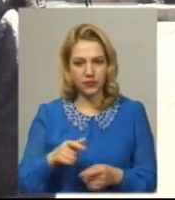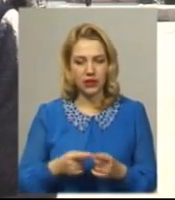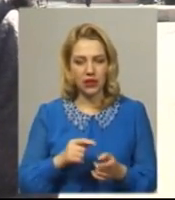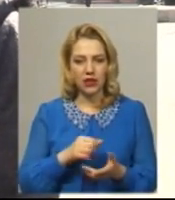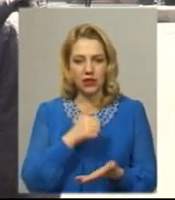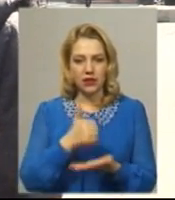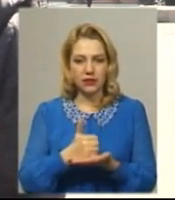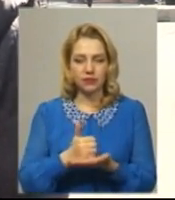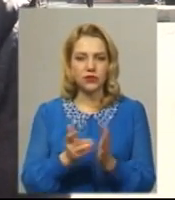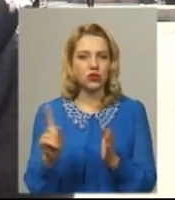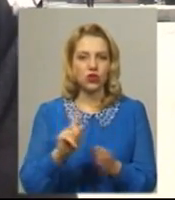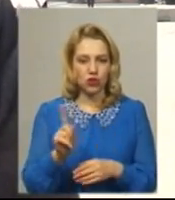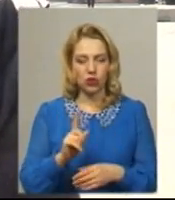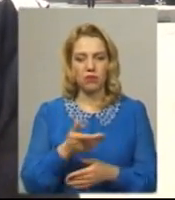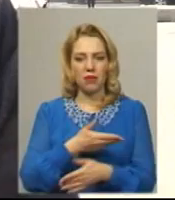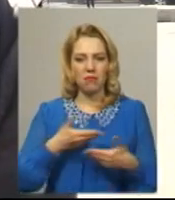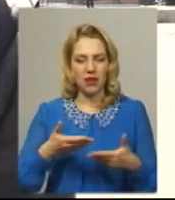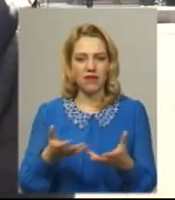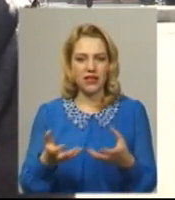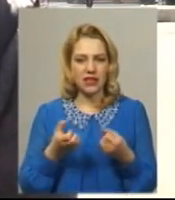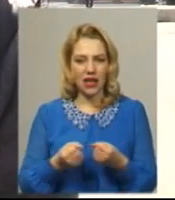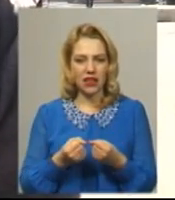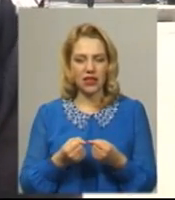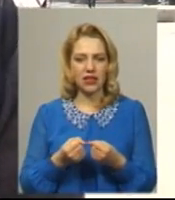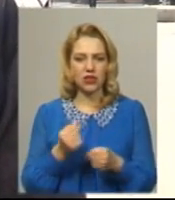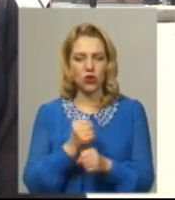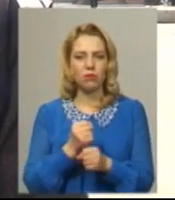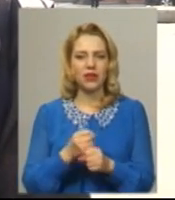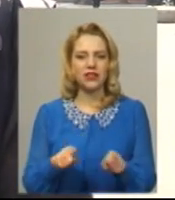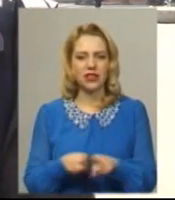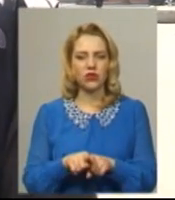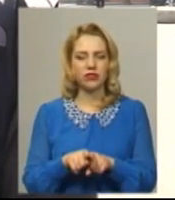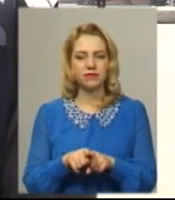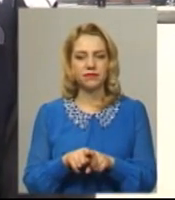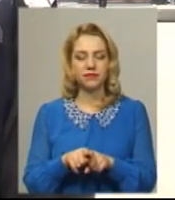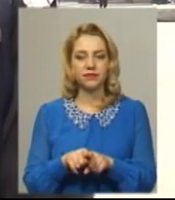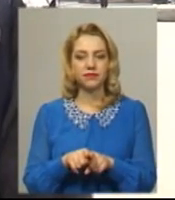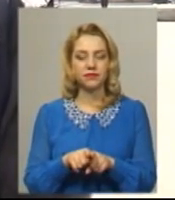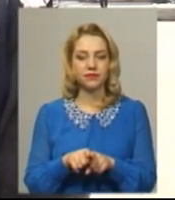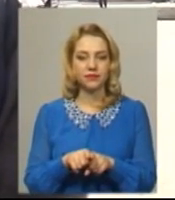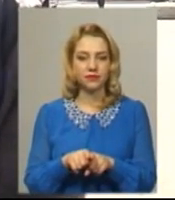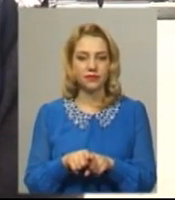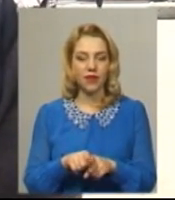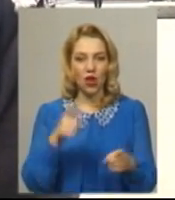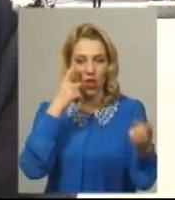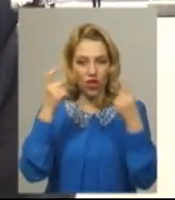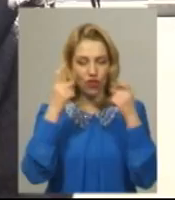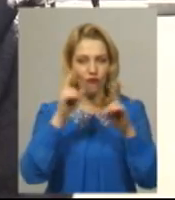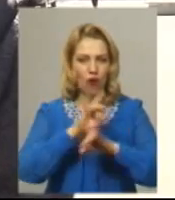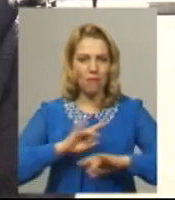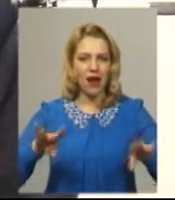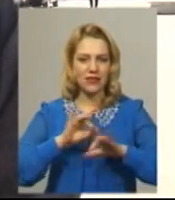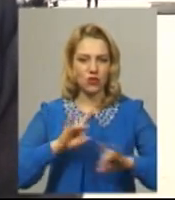щоб ми взяли під свою опіку і зробили інформацію про